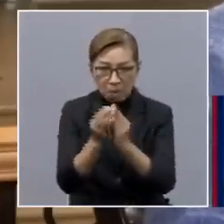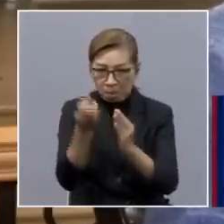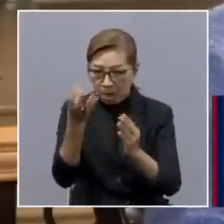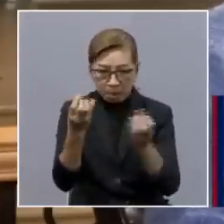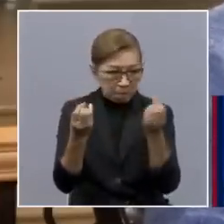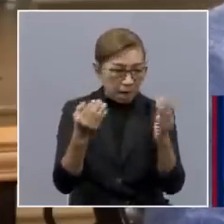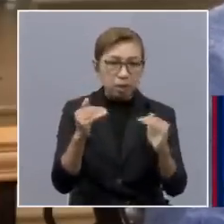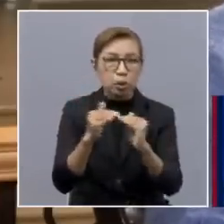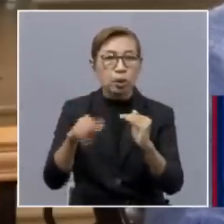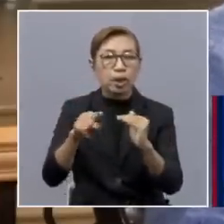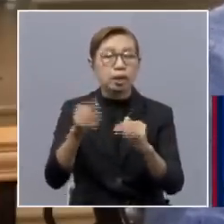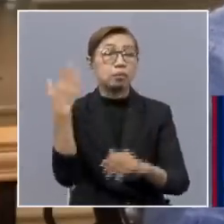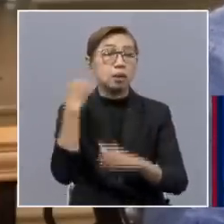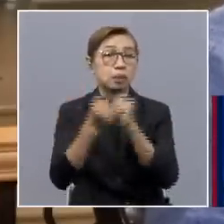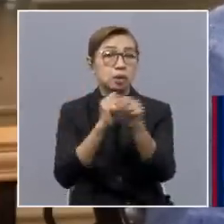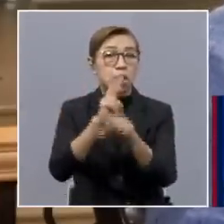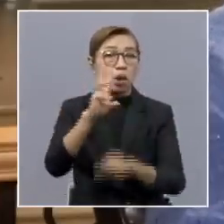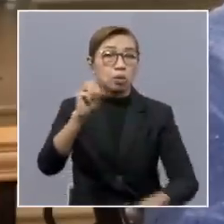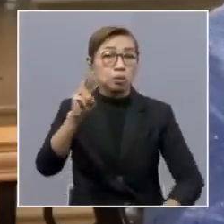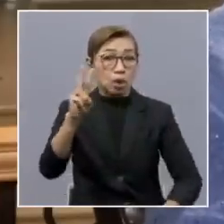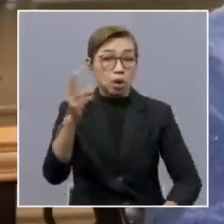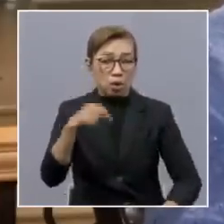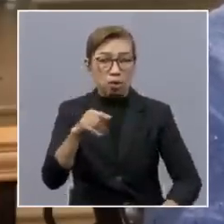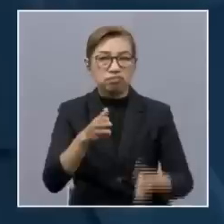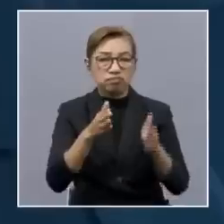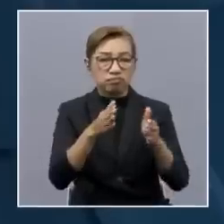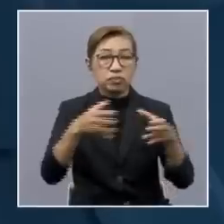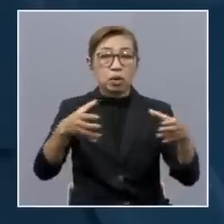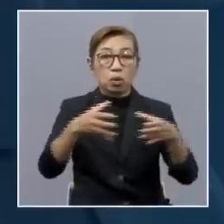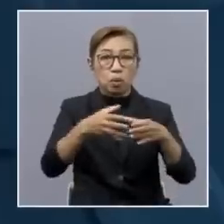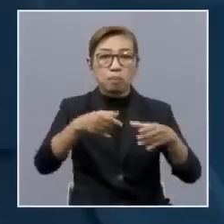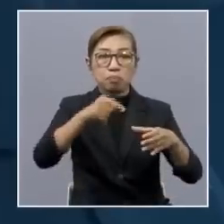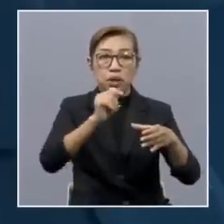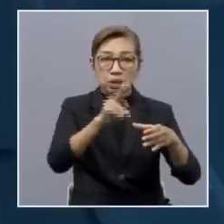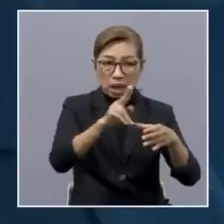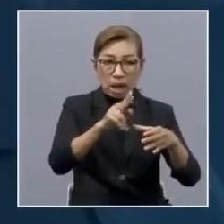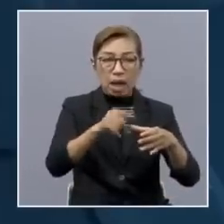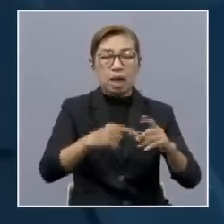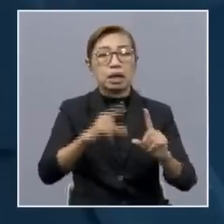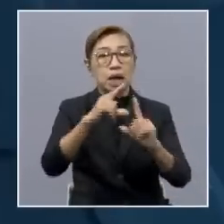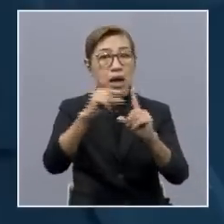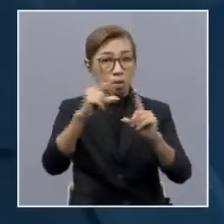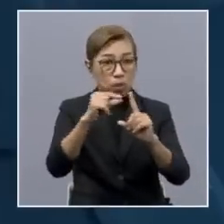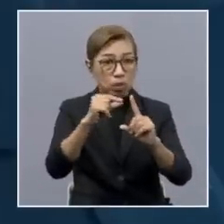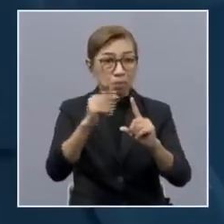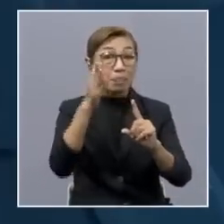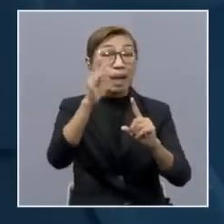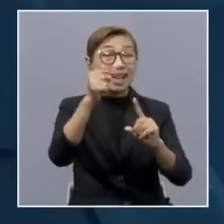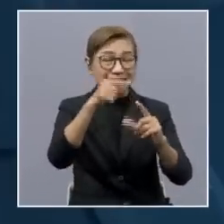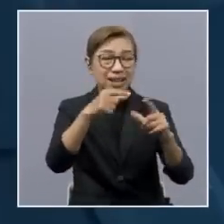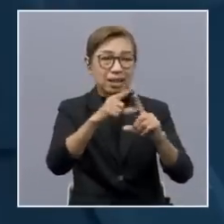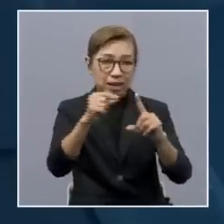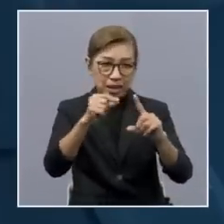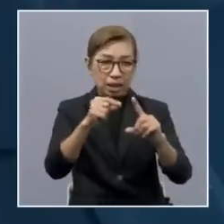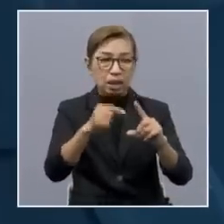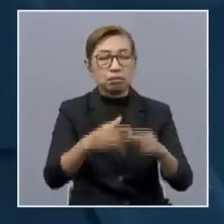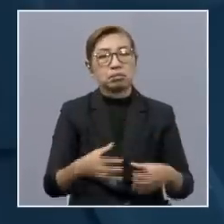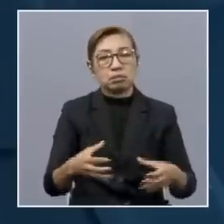การเลือกตั้งปี62คือฝั่งประชาธิปไตยหลักๆ ก็คือพรรคเพื่อไทยรวมกับอนาคตใหม่หรือว่าก้าวไกลปัจจุบัน